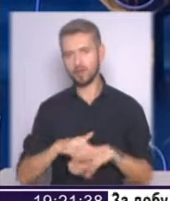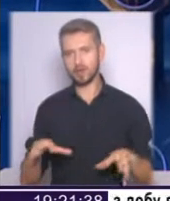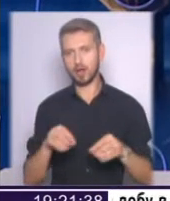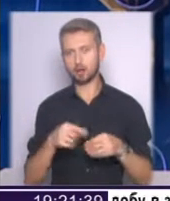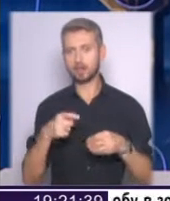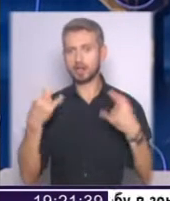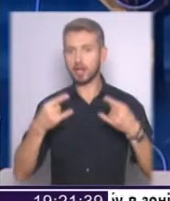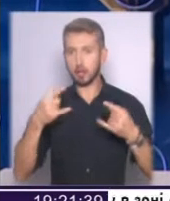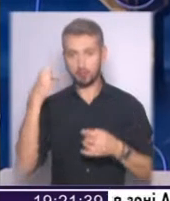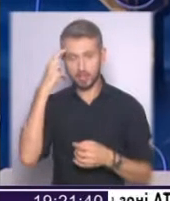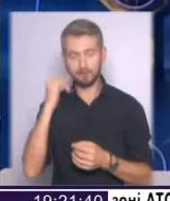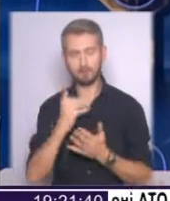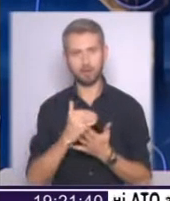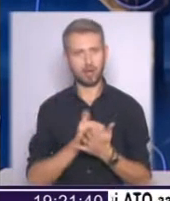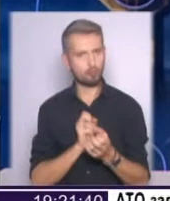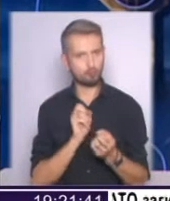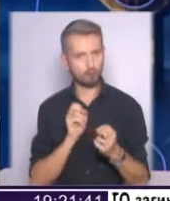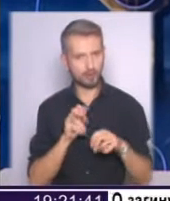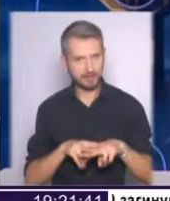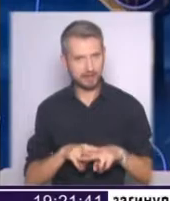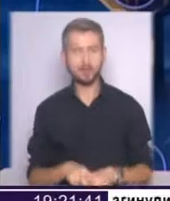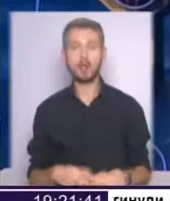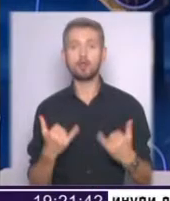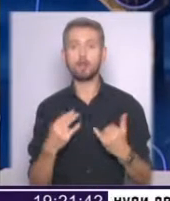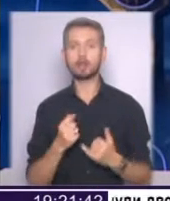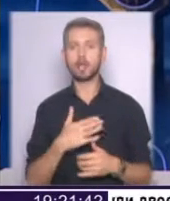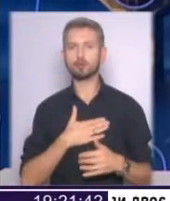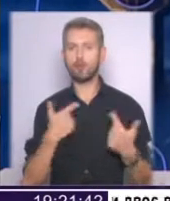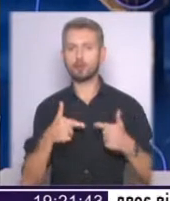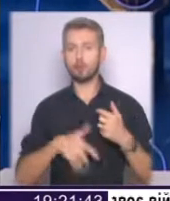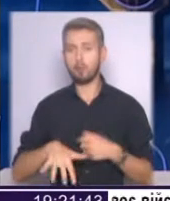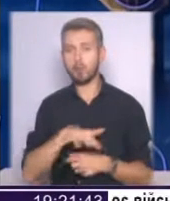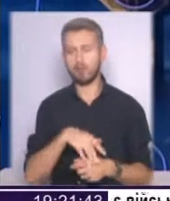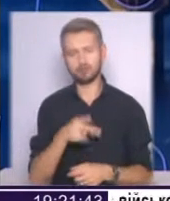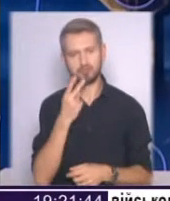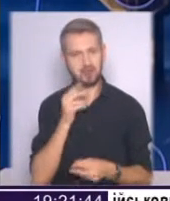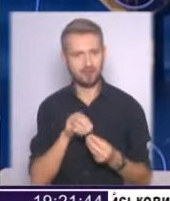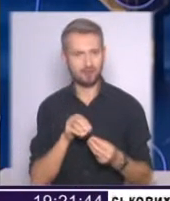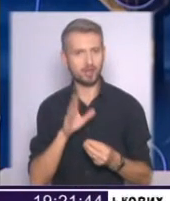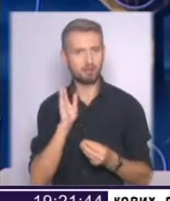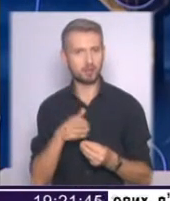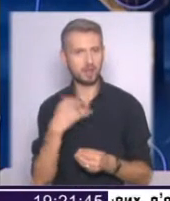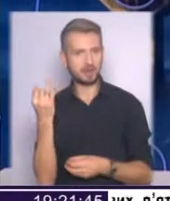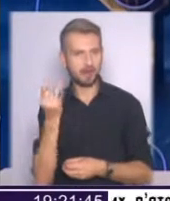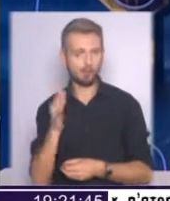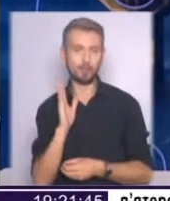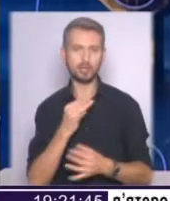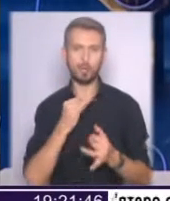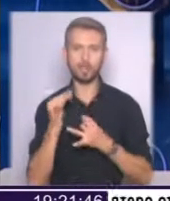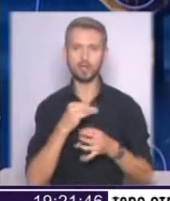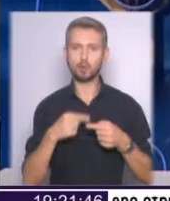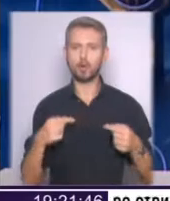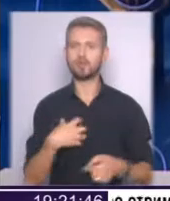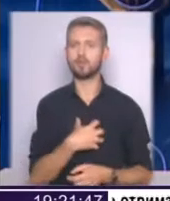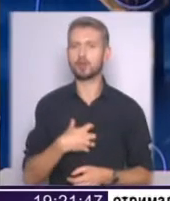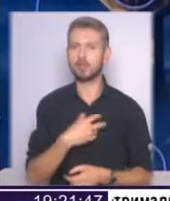телеканалом «Київ» та програмою «Столиця». Сьогодні на нашому гостьовому майданчику, як завжди, буде цікаво, адже говорити будемо про речі